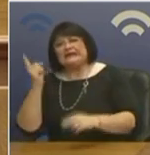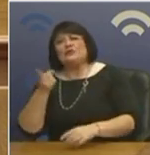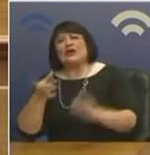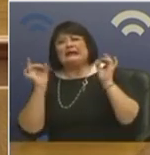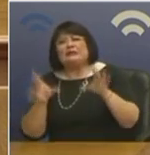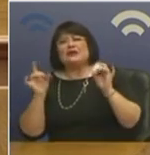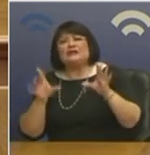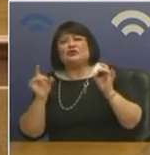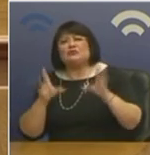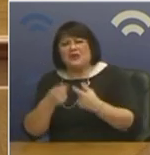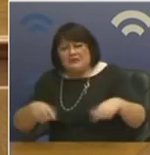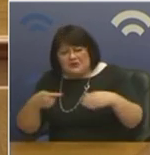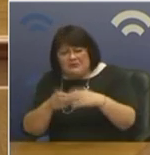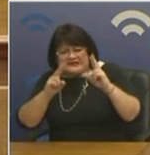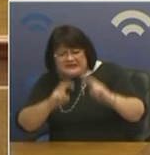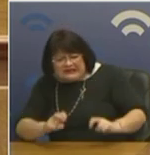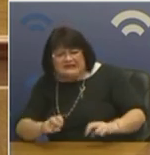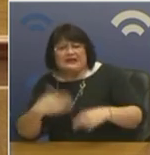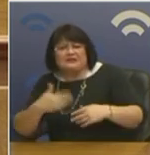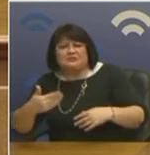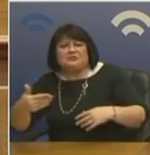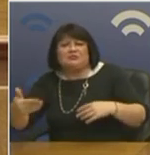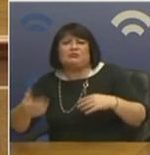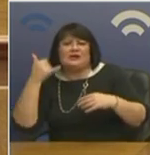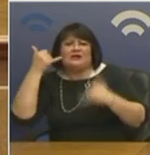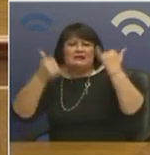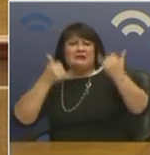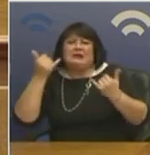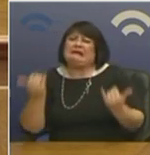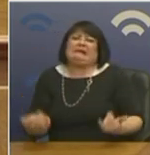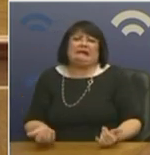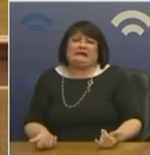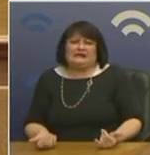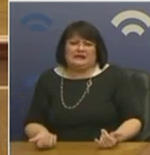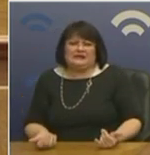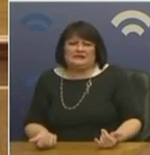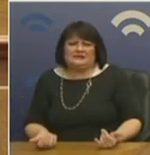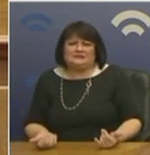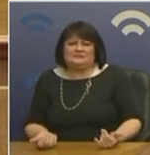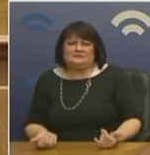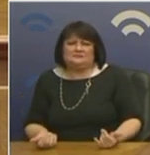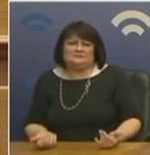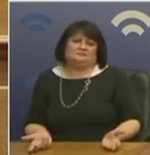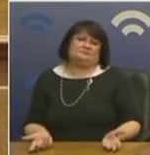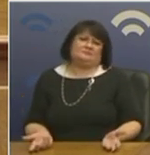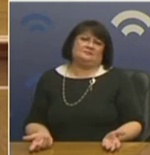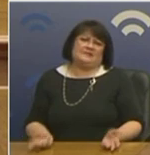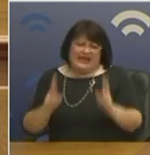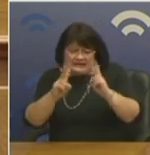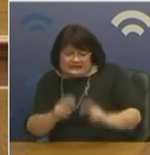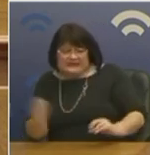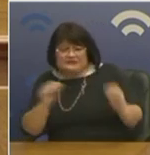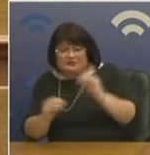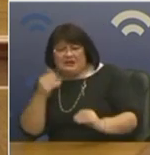δεδομένο. Επιτροπές εξεταστικές, το τηλέφωνο, ο αριθμός λογαριασμού κατά ένα μεγάλο συνταγματολόγο στην εποχή των εξοπλιστικών ήταν